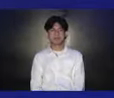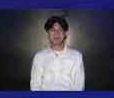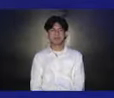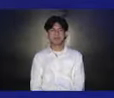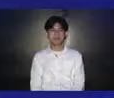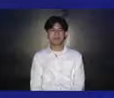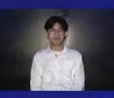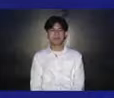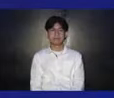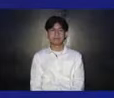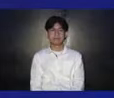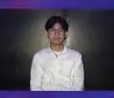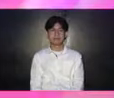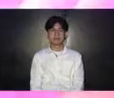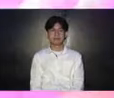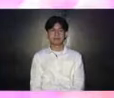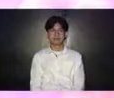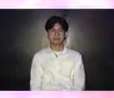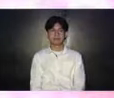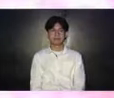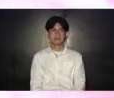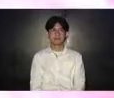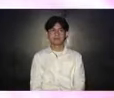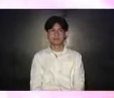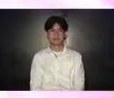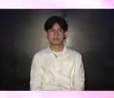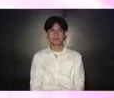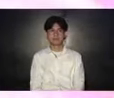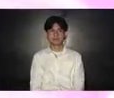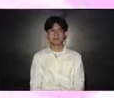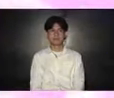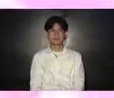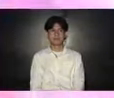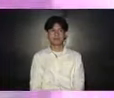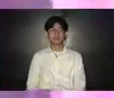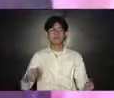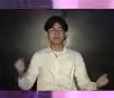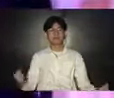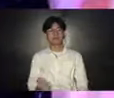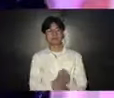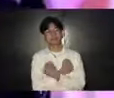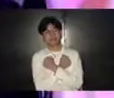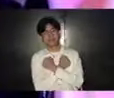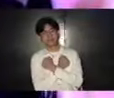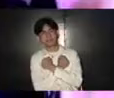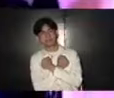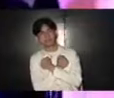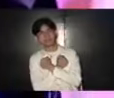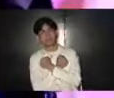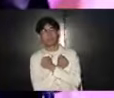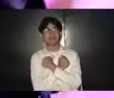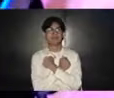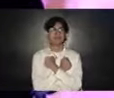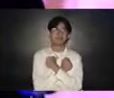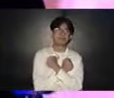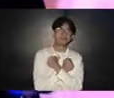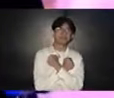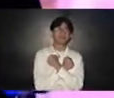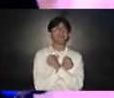truth. There is no greater love than